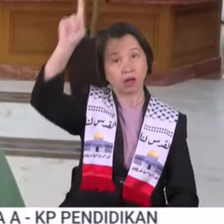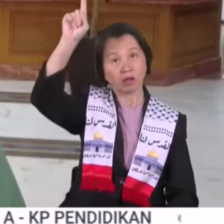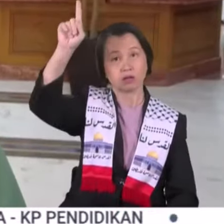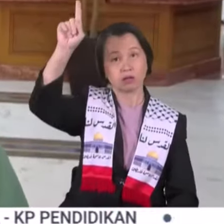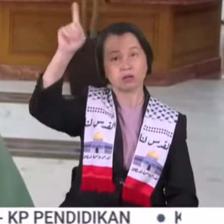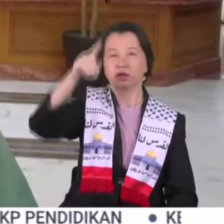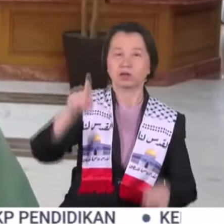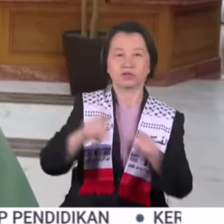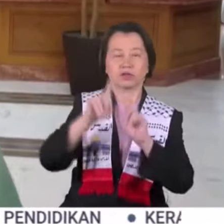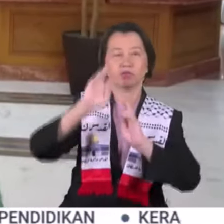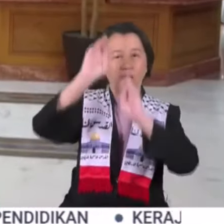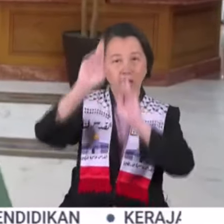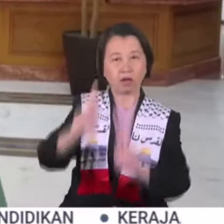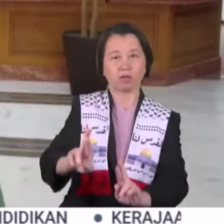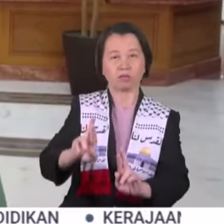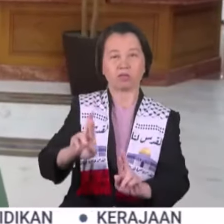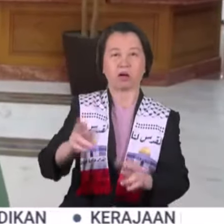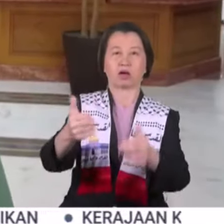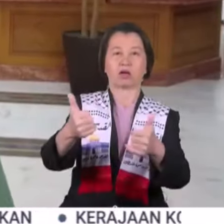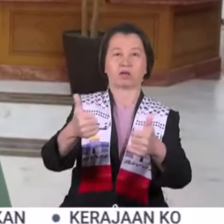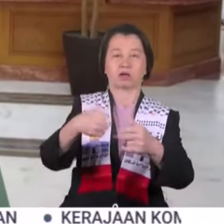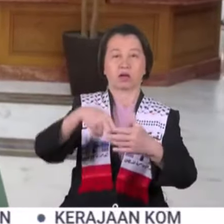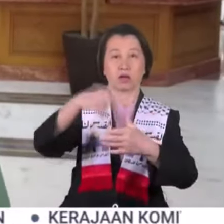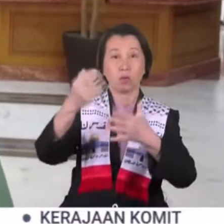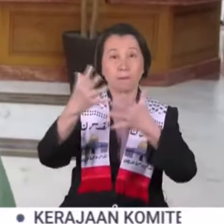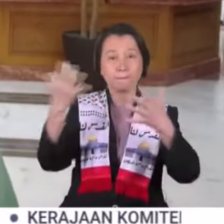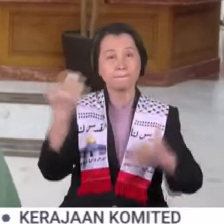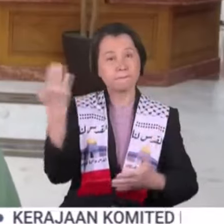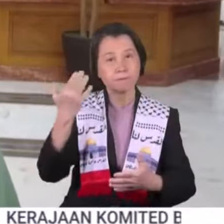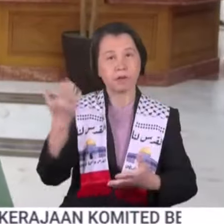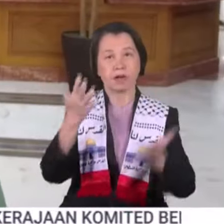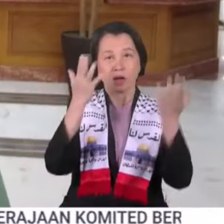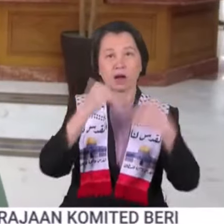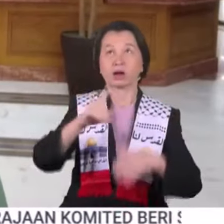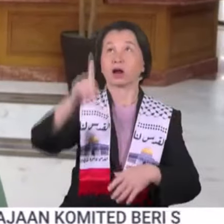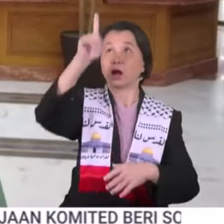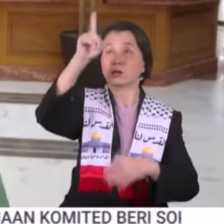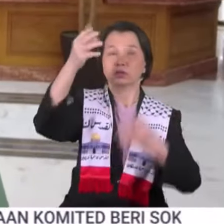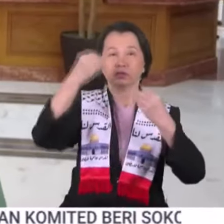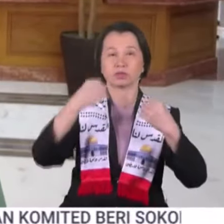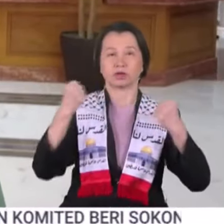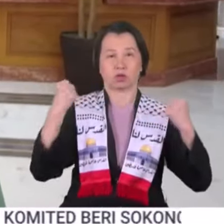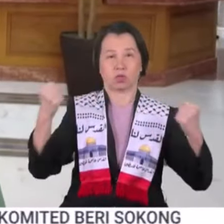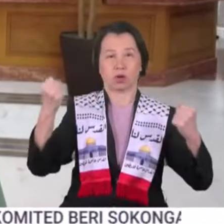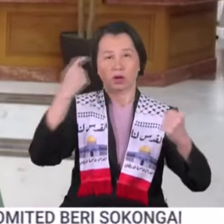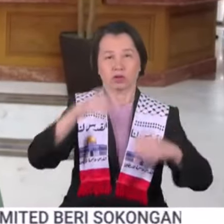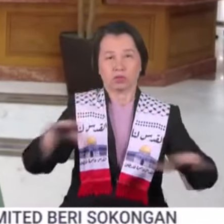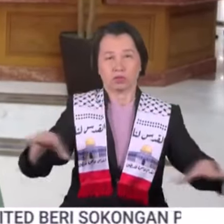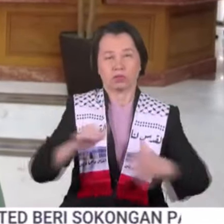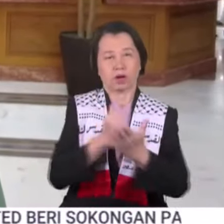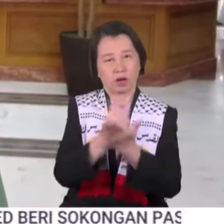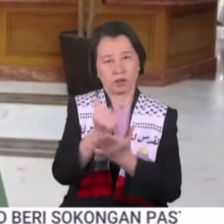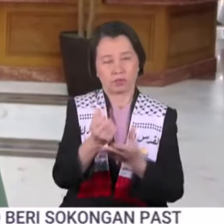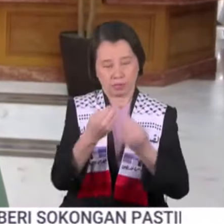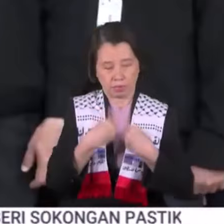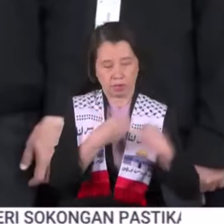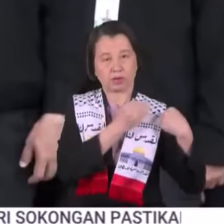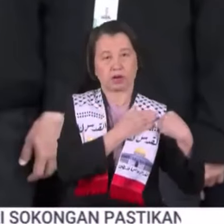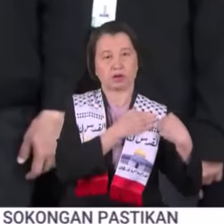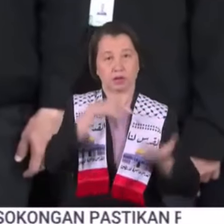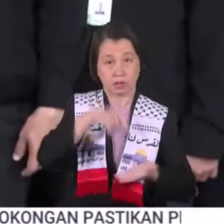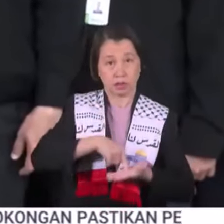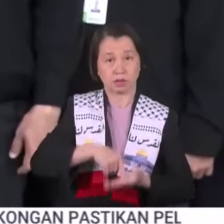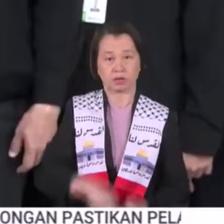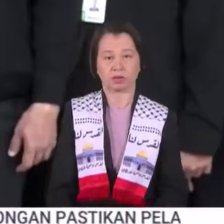macam penghormatan yang cukup luar biasa lah. Mudah-mudahan Allah Ta'ala bagi kekuatan lah untuk melaksanakan amanah tanggungjawab inilah.